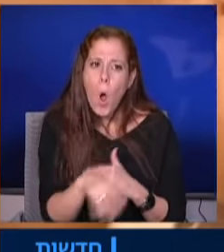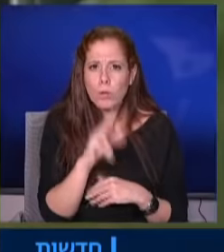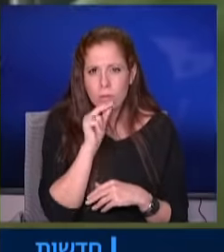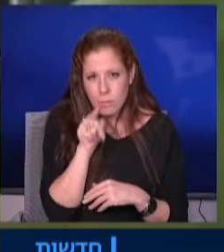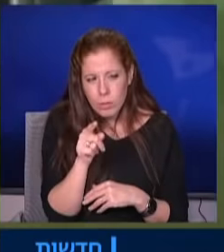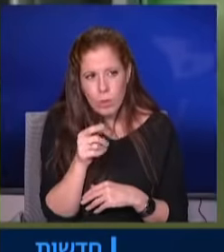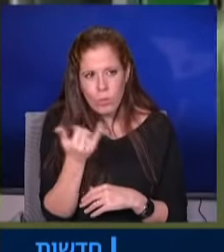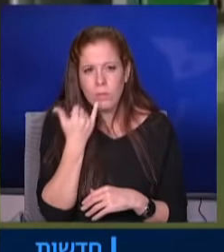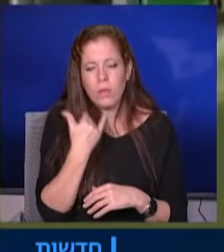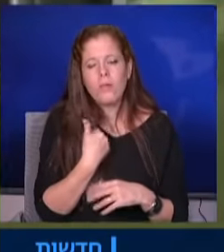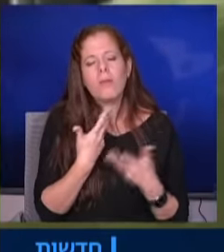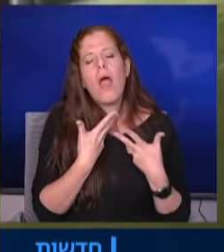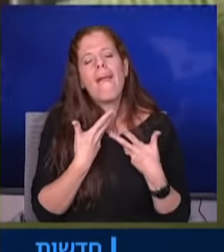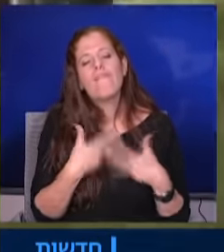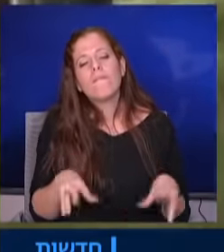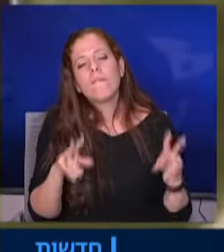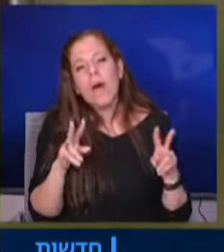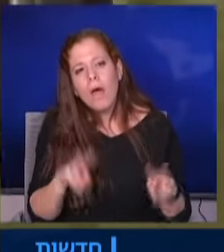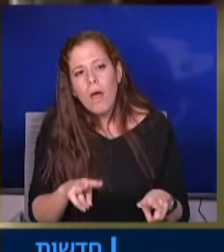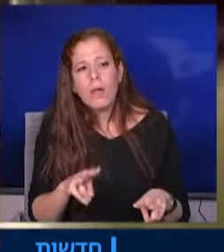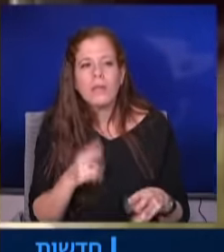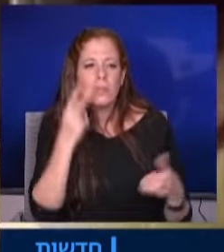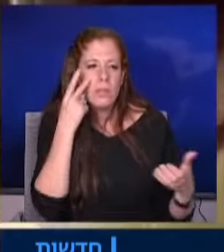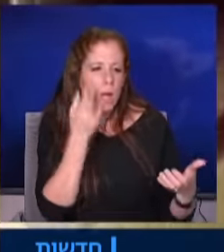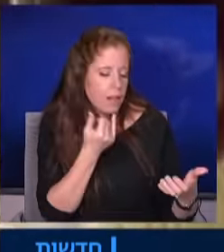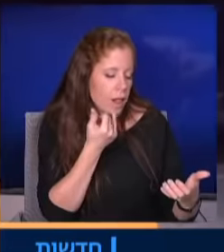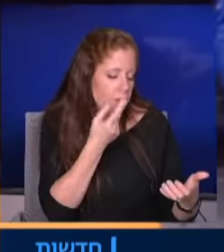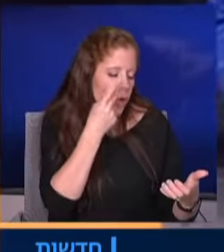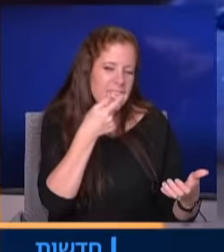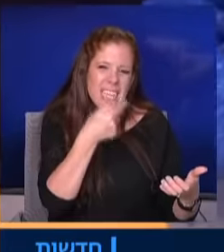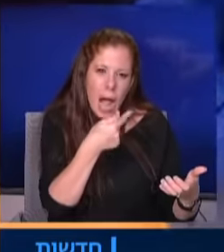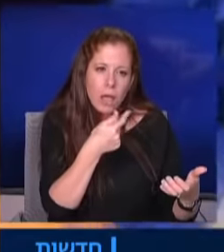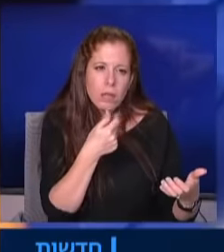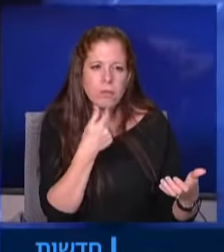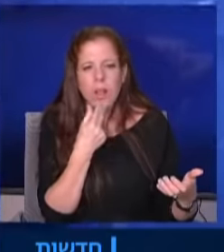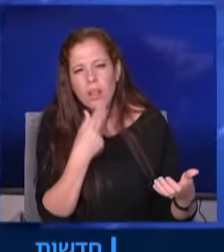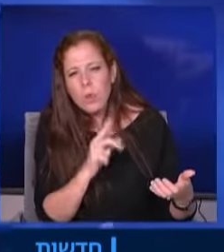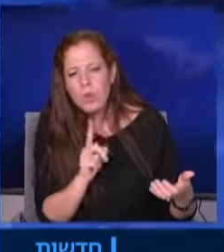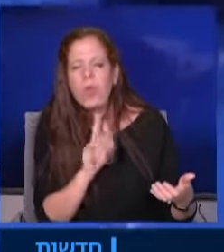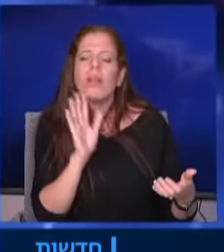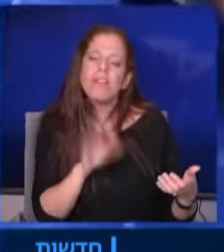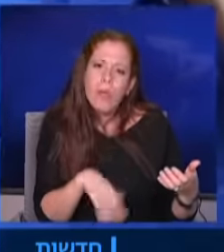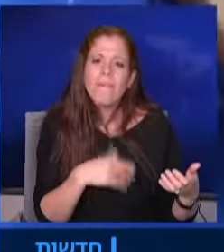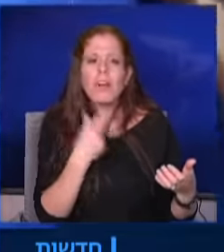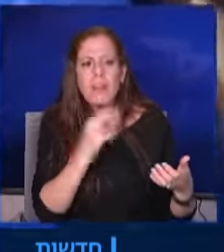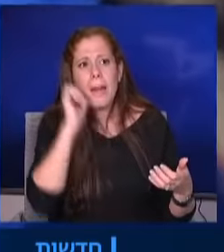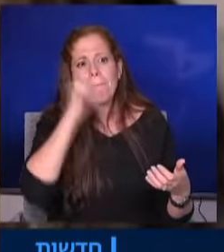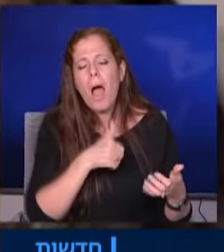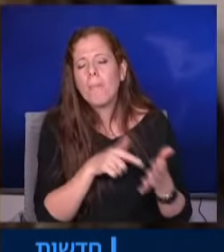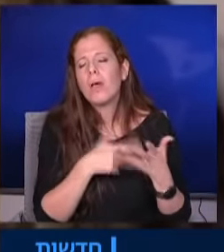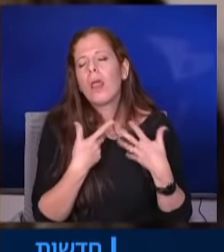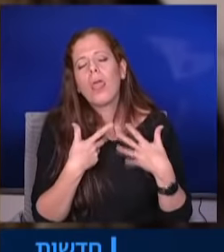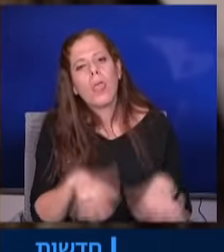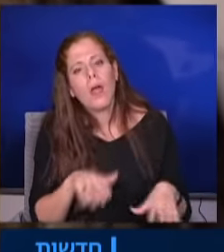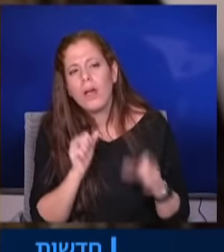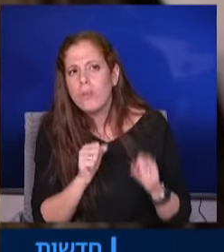כל כך עייפה, שהסתכלתי על הצד טלפון, ראיתי גיא בלילה לענות או לא, ואני כזה, טוב, אני אענה לו כבר מחר, כי אני ממש מוטשת